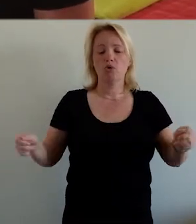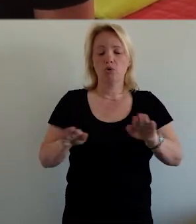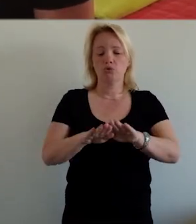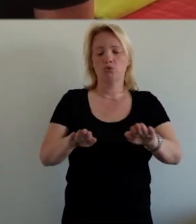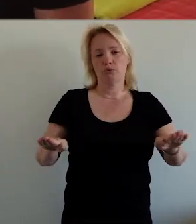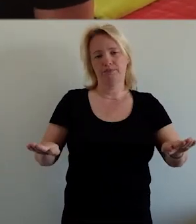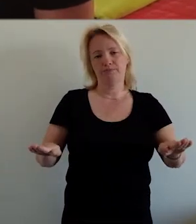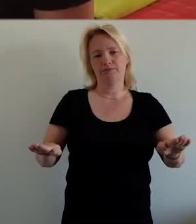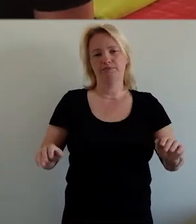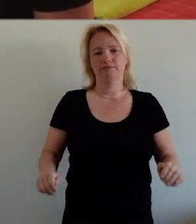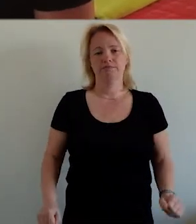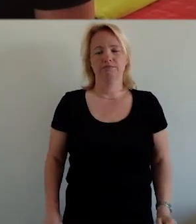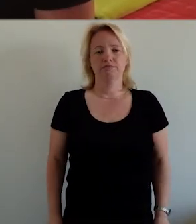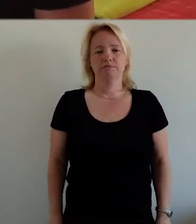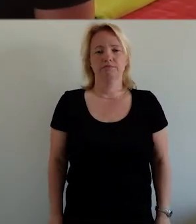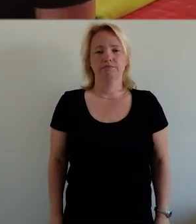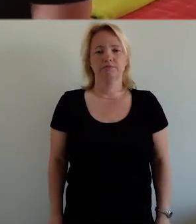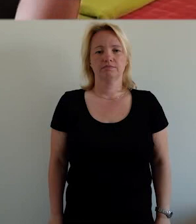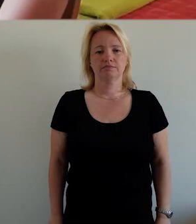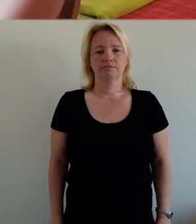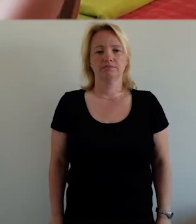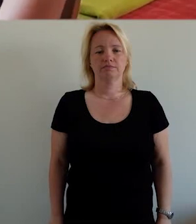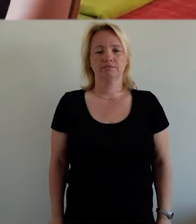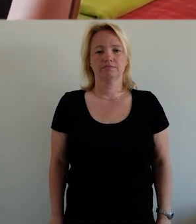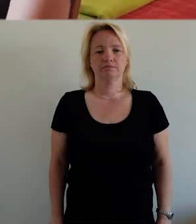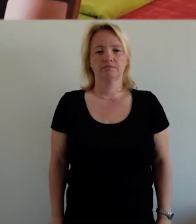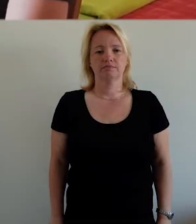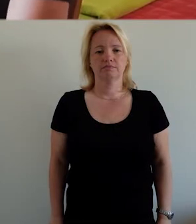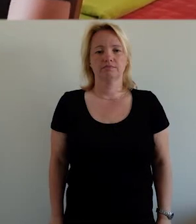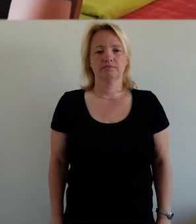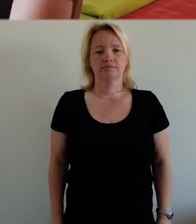na něj podložku.